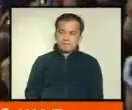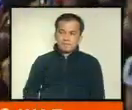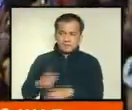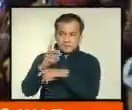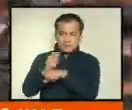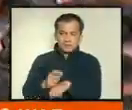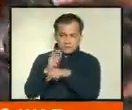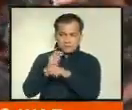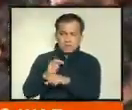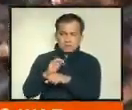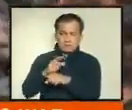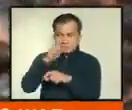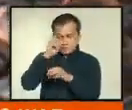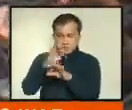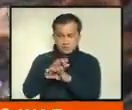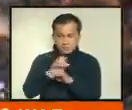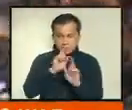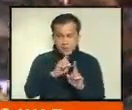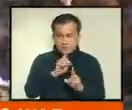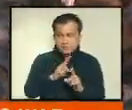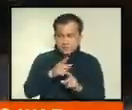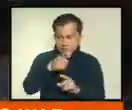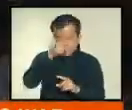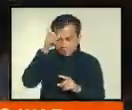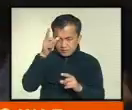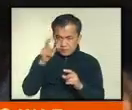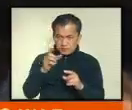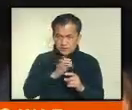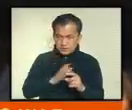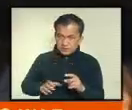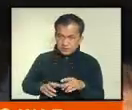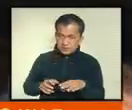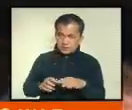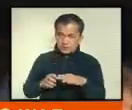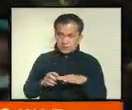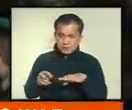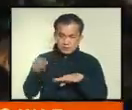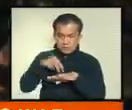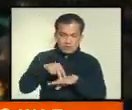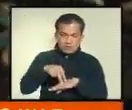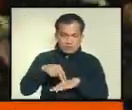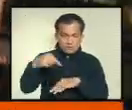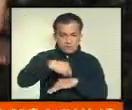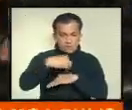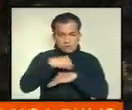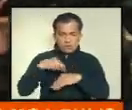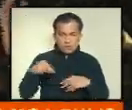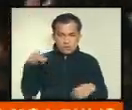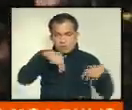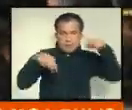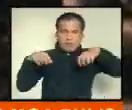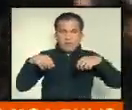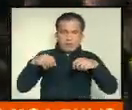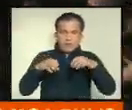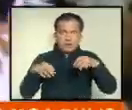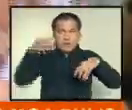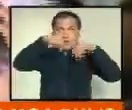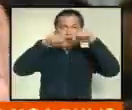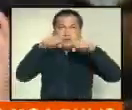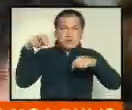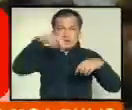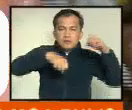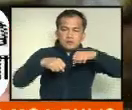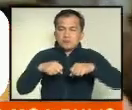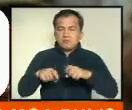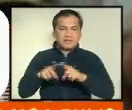Nakaugalian na ng mga deboto ng Itim na Nazareno na salubungin at sampahan ng andas mula sa iba't ibang direksyon. Pero ngayong taon, plano